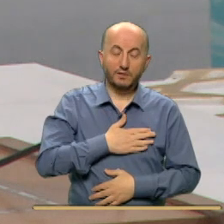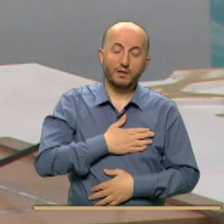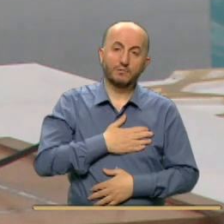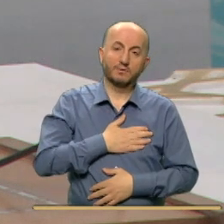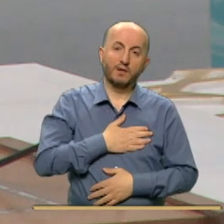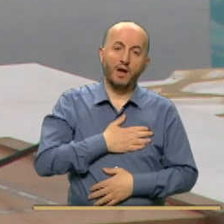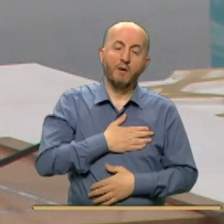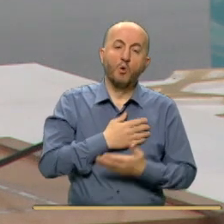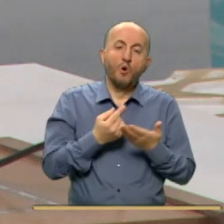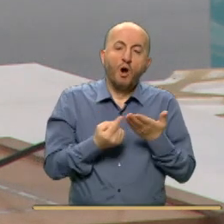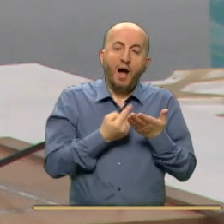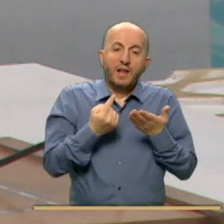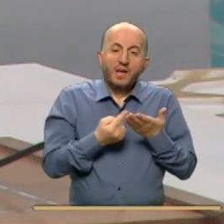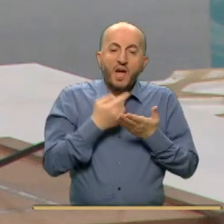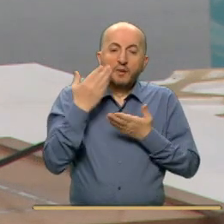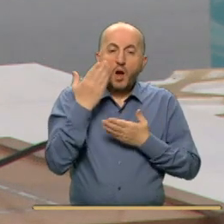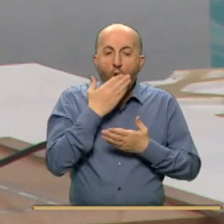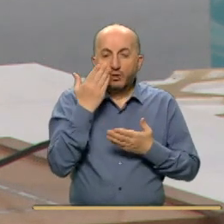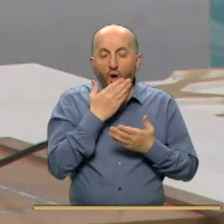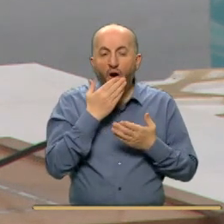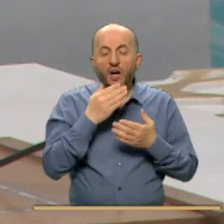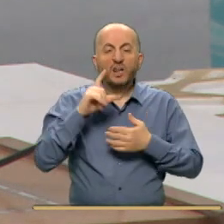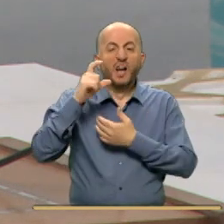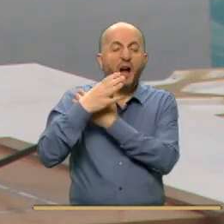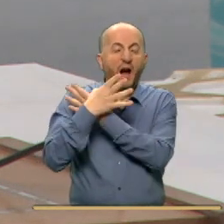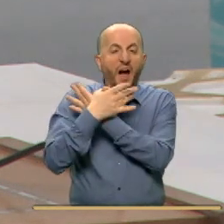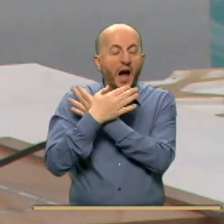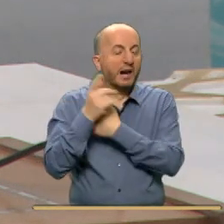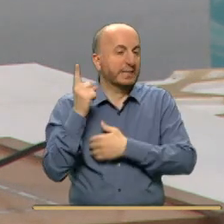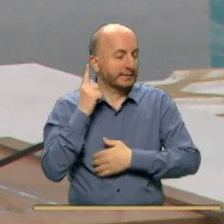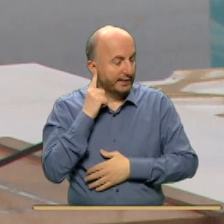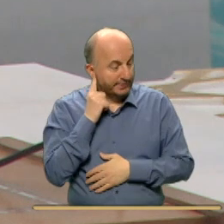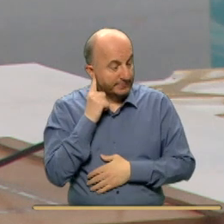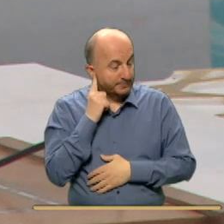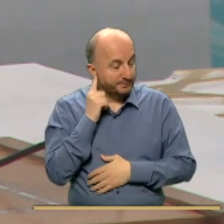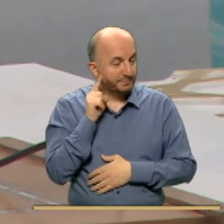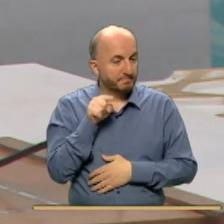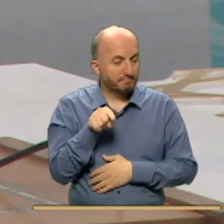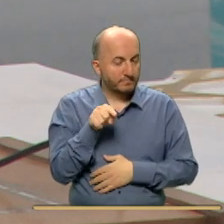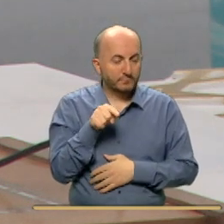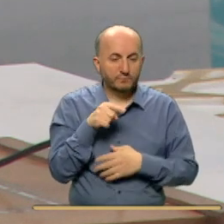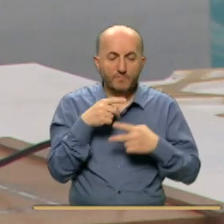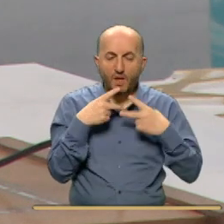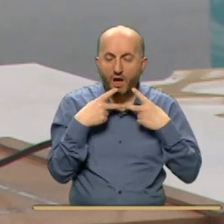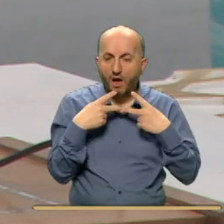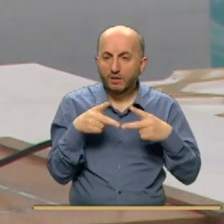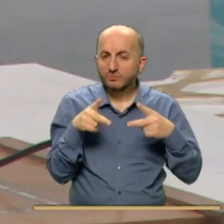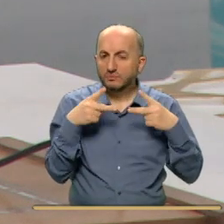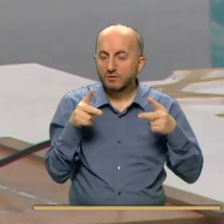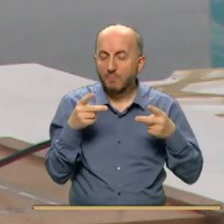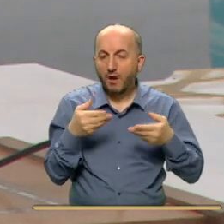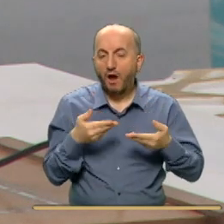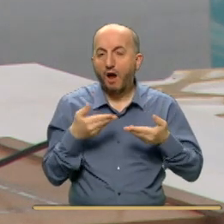sellem Kur'an-ı Kerim'i okur, Cebrail aleyhisselam dinlerdi. Buna tefsir usulünde arz